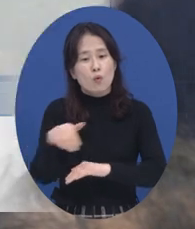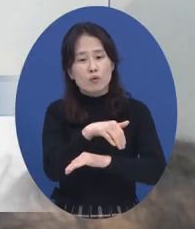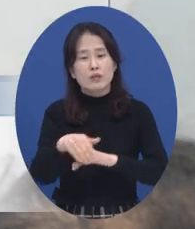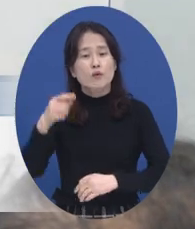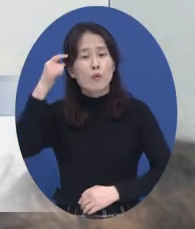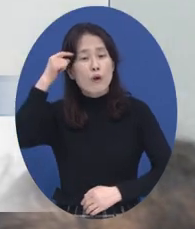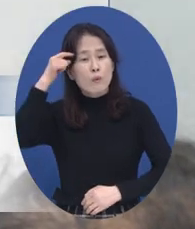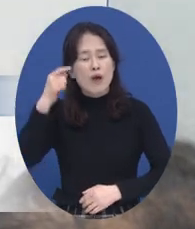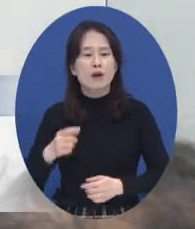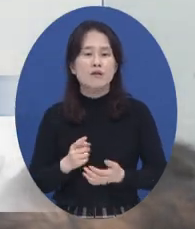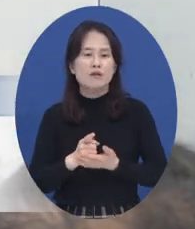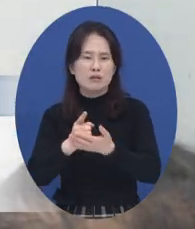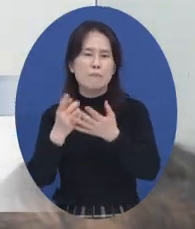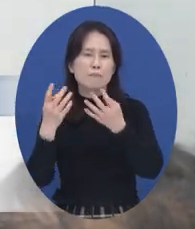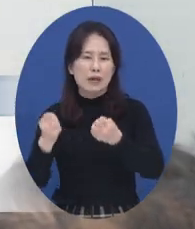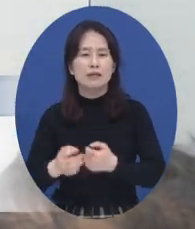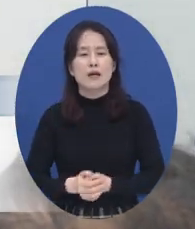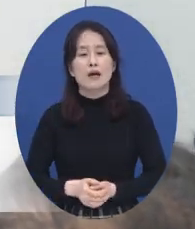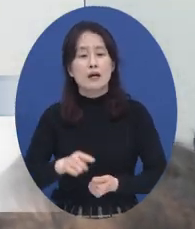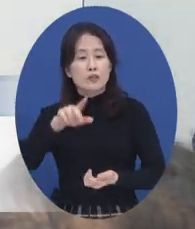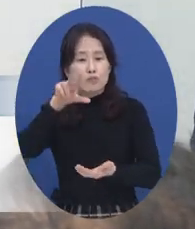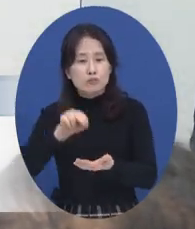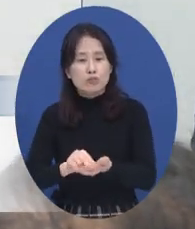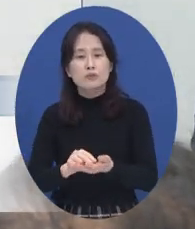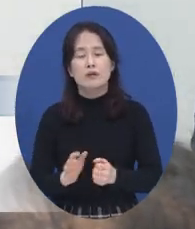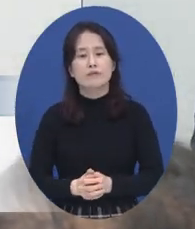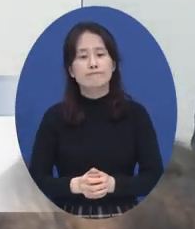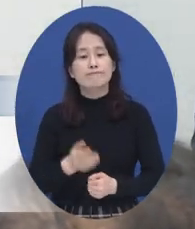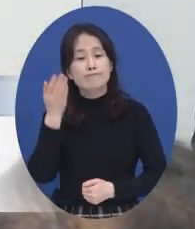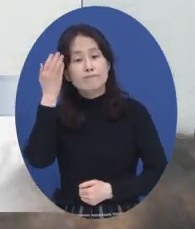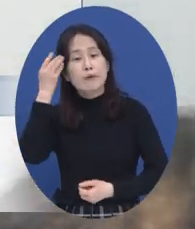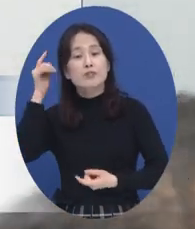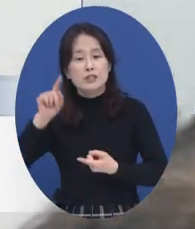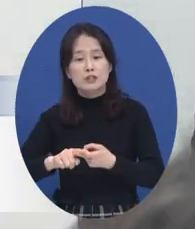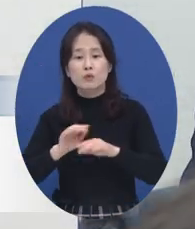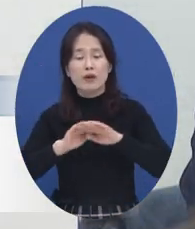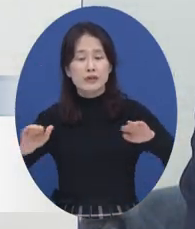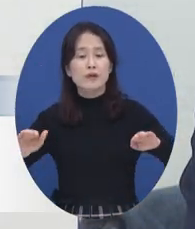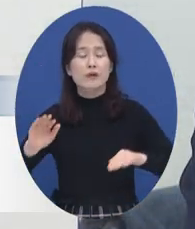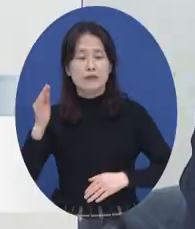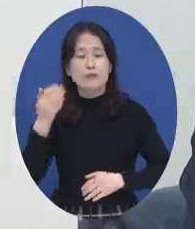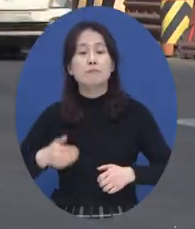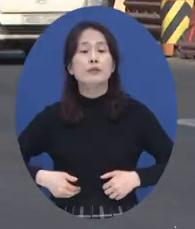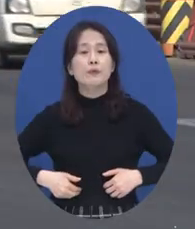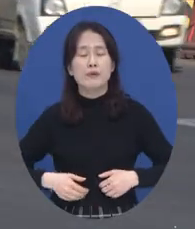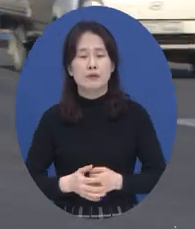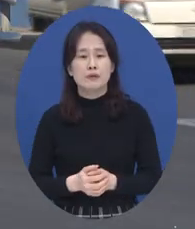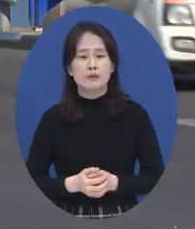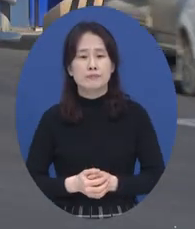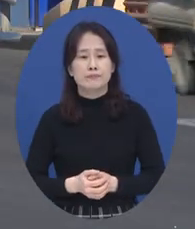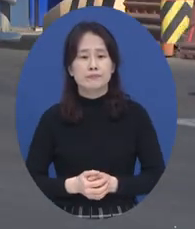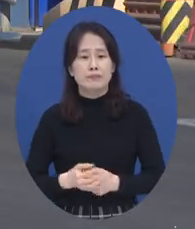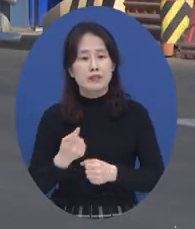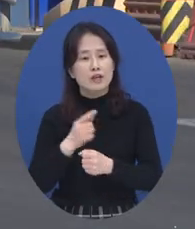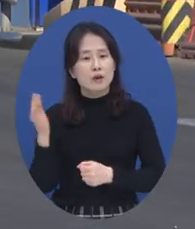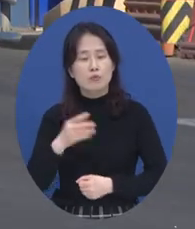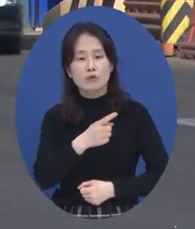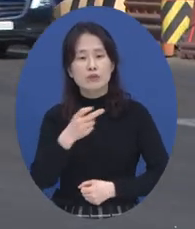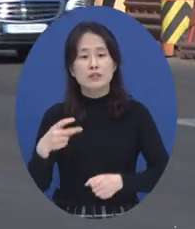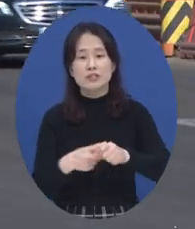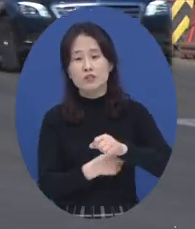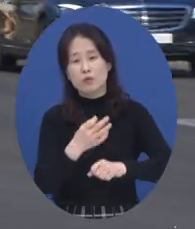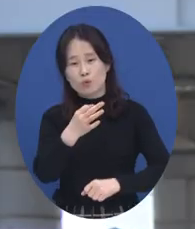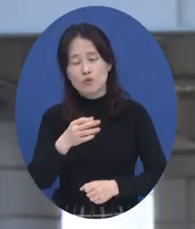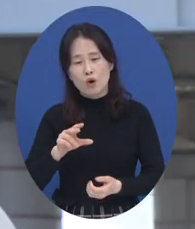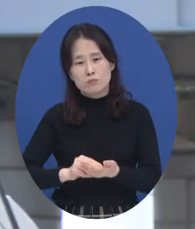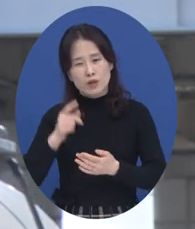지나가느냐 이런 비난이 많습니다. 어쨌든 이 문제는 합리적으로 좀 해결해야 될 것 같고요. 지난해부터 일산대교 통행료